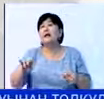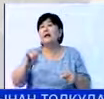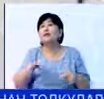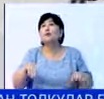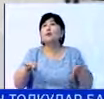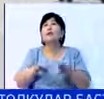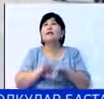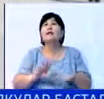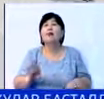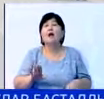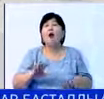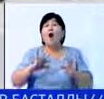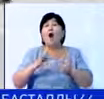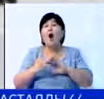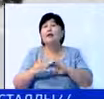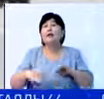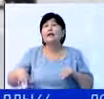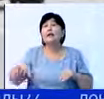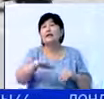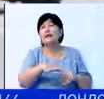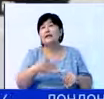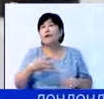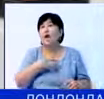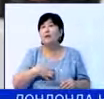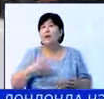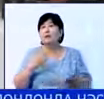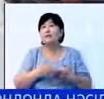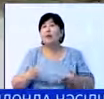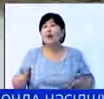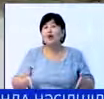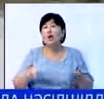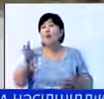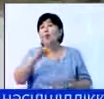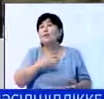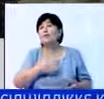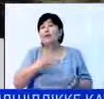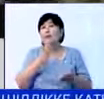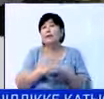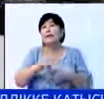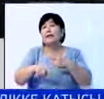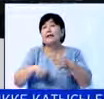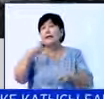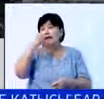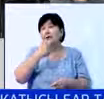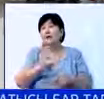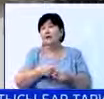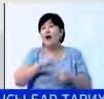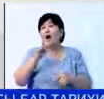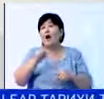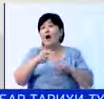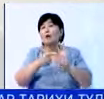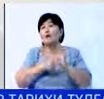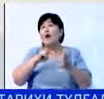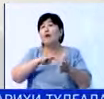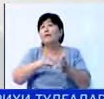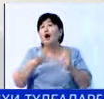емес, аудандық деңгейдегі аудандық маңызы бар жолдар, облыстық маңызы бар жолдар. Келесі жылы А-17 деген бар,